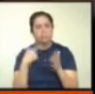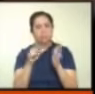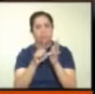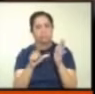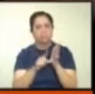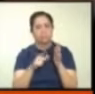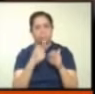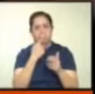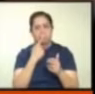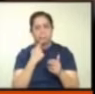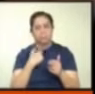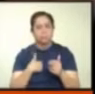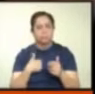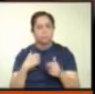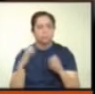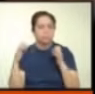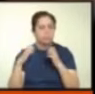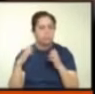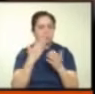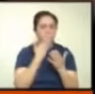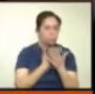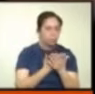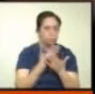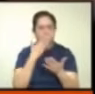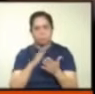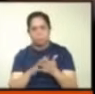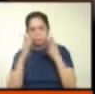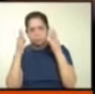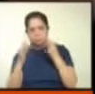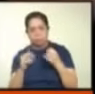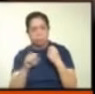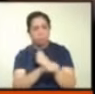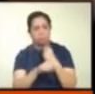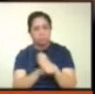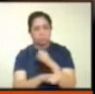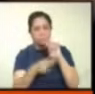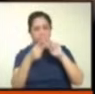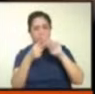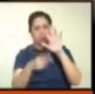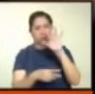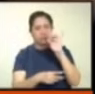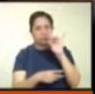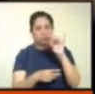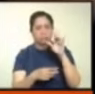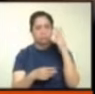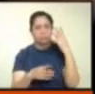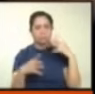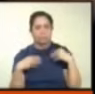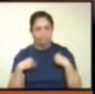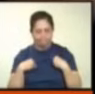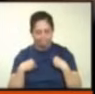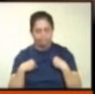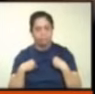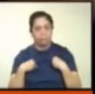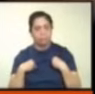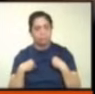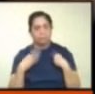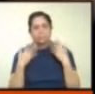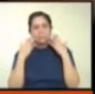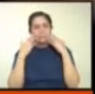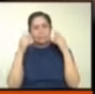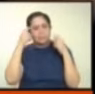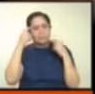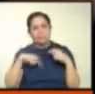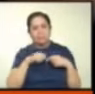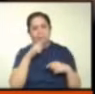told me to expect the good and the bad. Yung pinaglalaban kong 58, tinanggap nila, and hindi ko nga